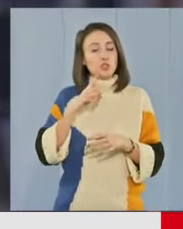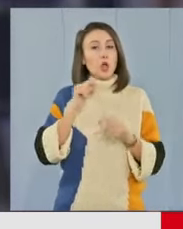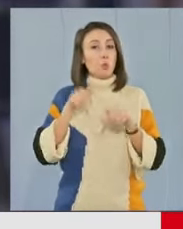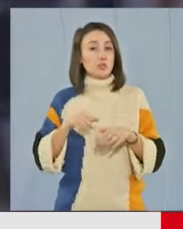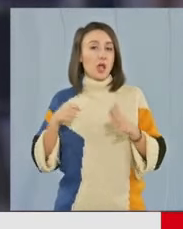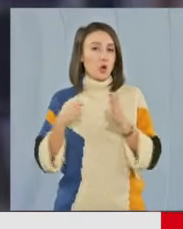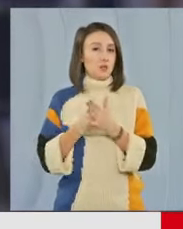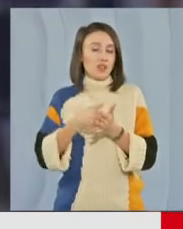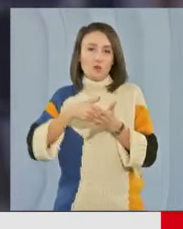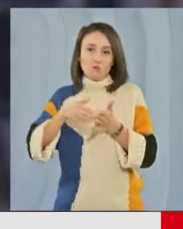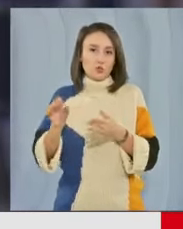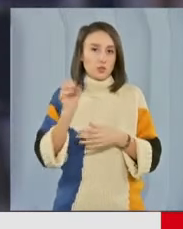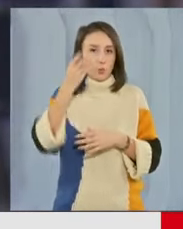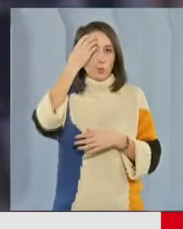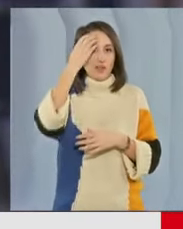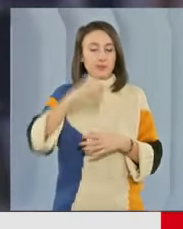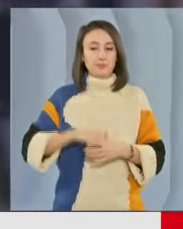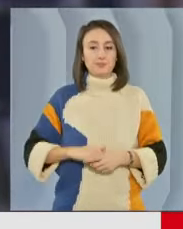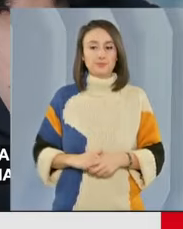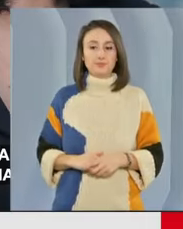acum s-a lovit de refuzul guvernului.